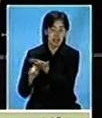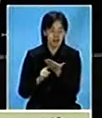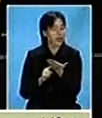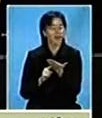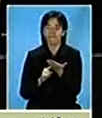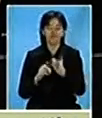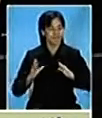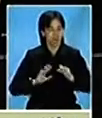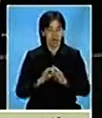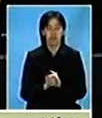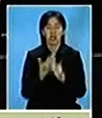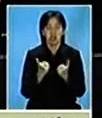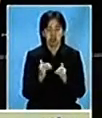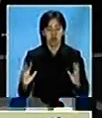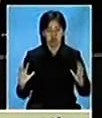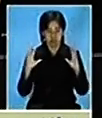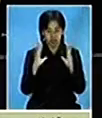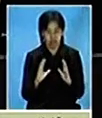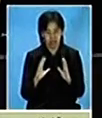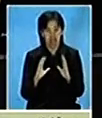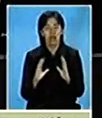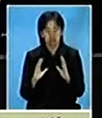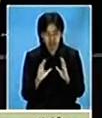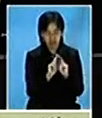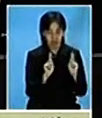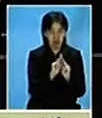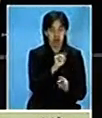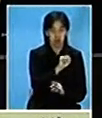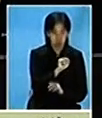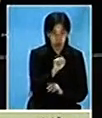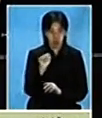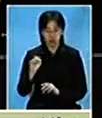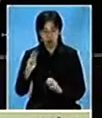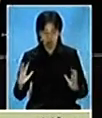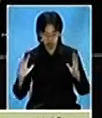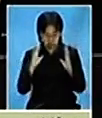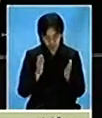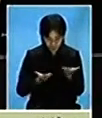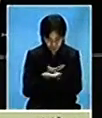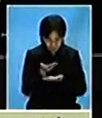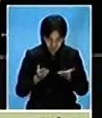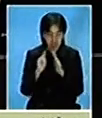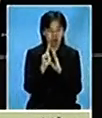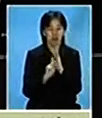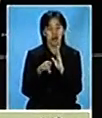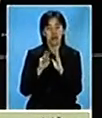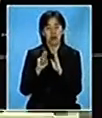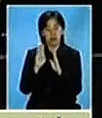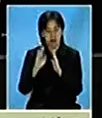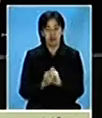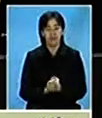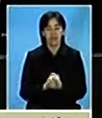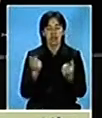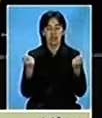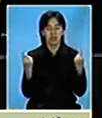คคลที่จะประกอบเป็นคณะกรรมการร่วมกันเพื่อพิจารณาร่างพรบ.ดังกล่าวเป็นจำนวนสภาละ